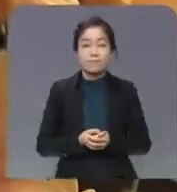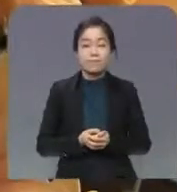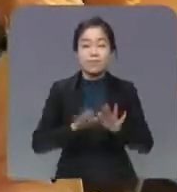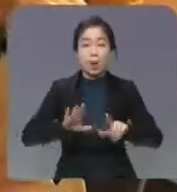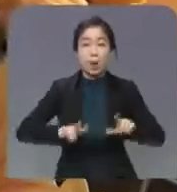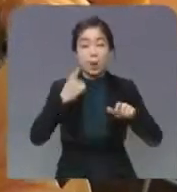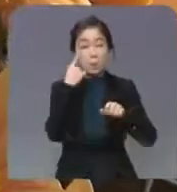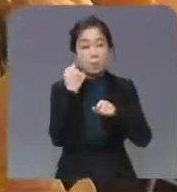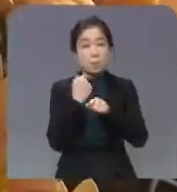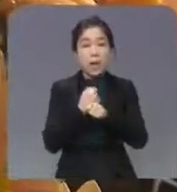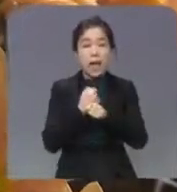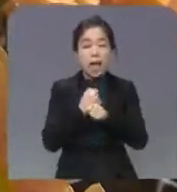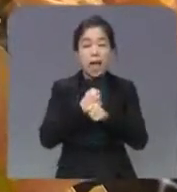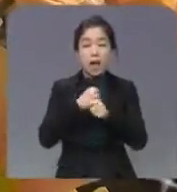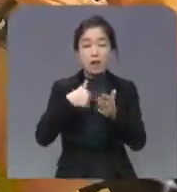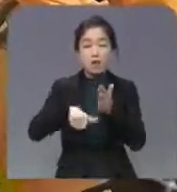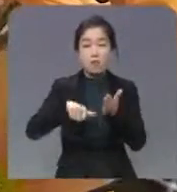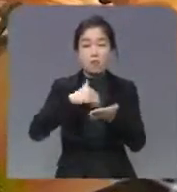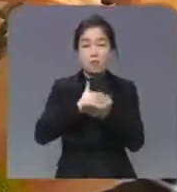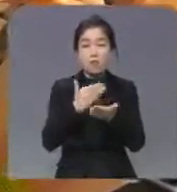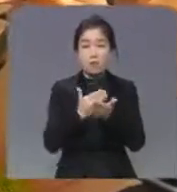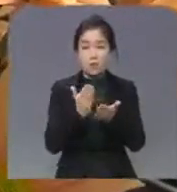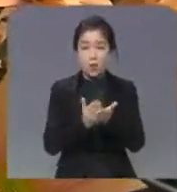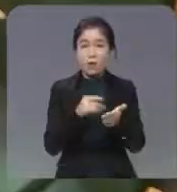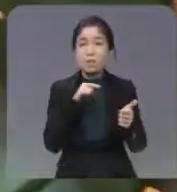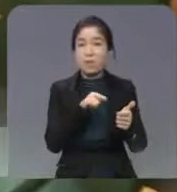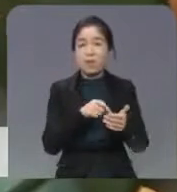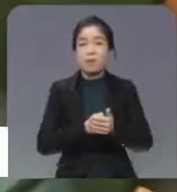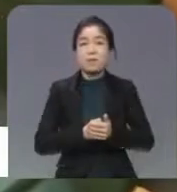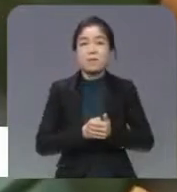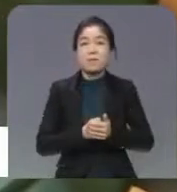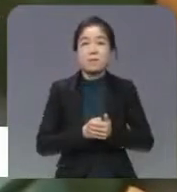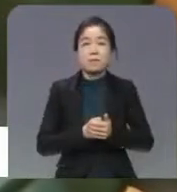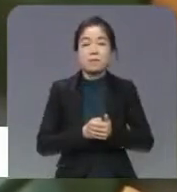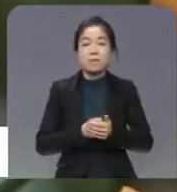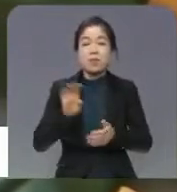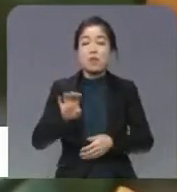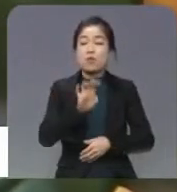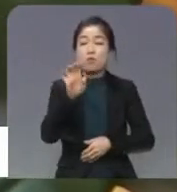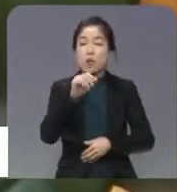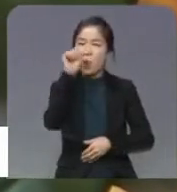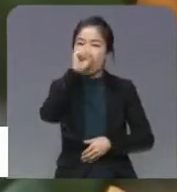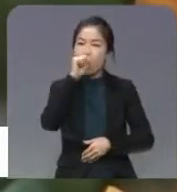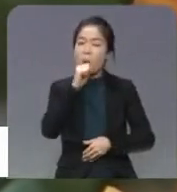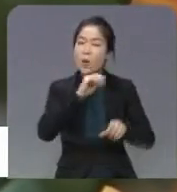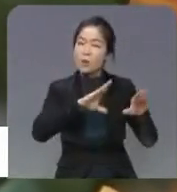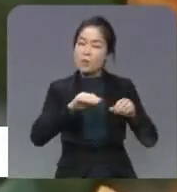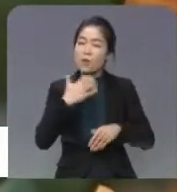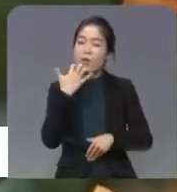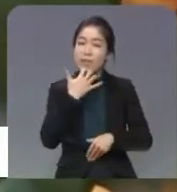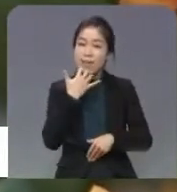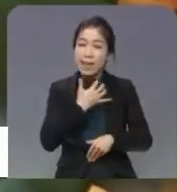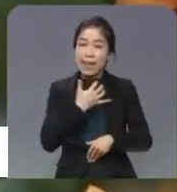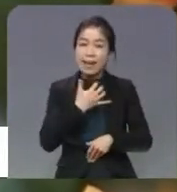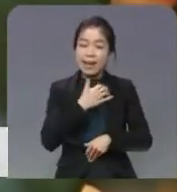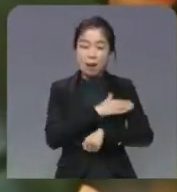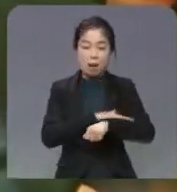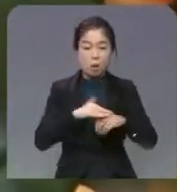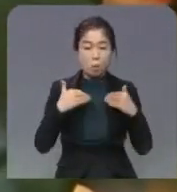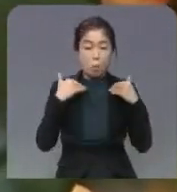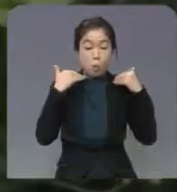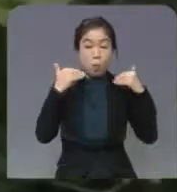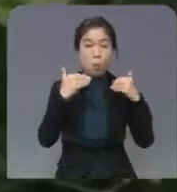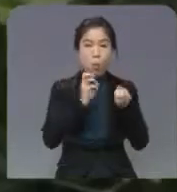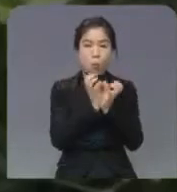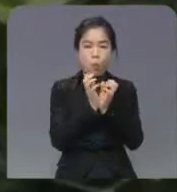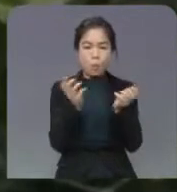올해 개발된 국화 품종 원교 비원 200입니다. 유럽에서 좋아하는 은은한 빛깔에 잘 자라고 꽃이